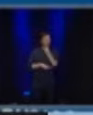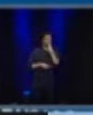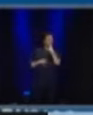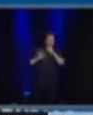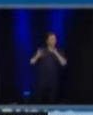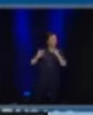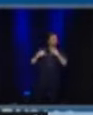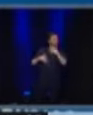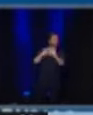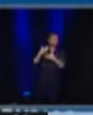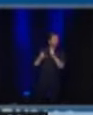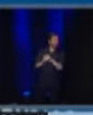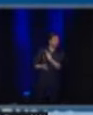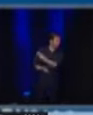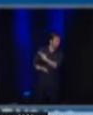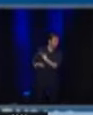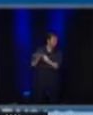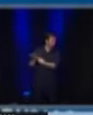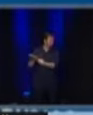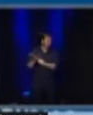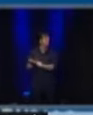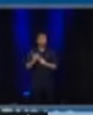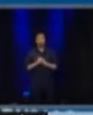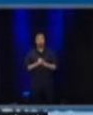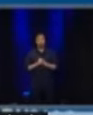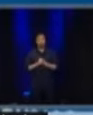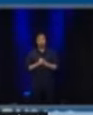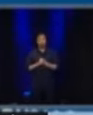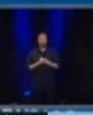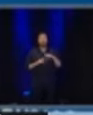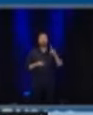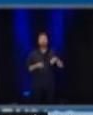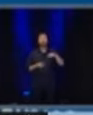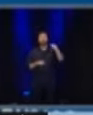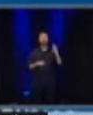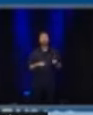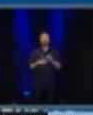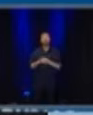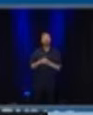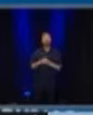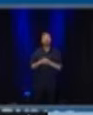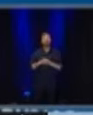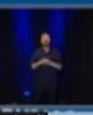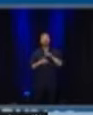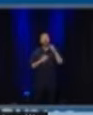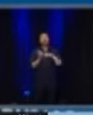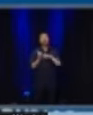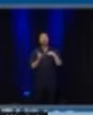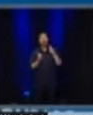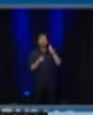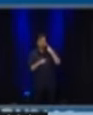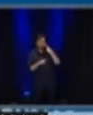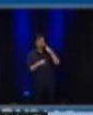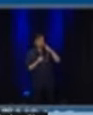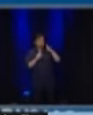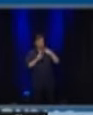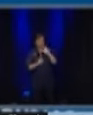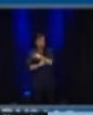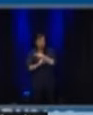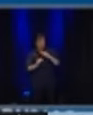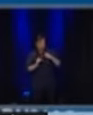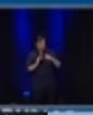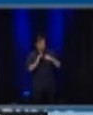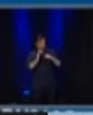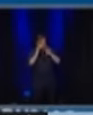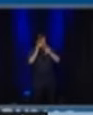C'est certain que la prochaine étape importante, c'est quand on aura 75 % des Québécois avec 2 doses. Puis